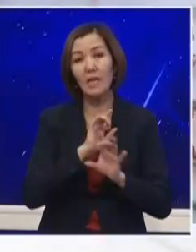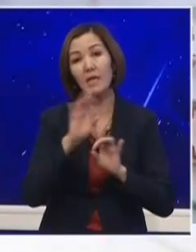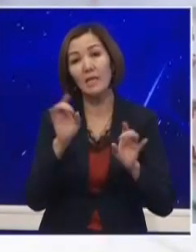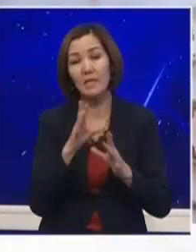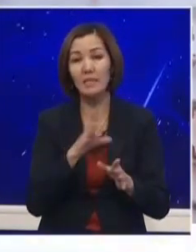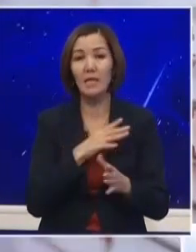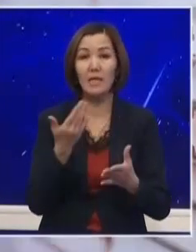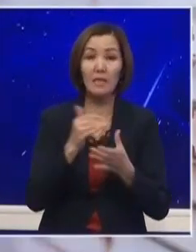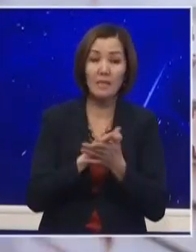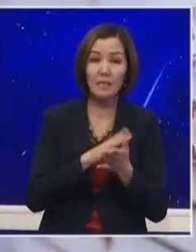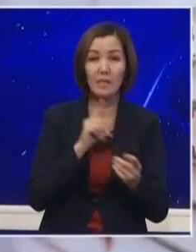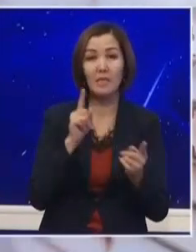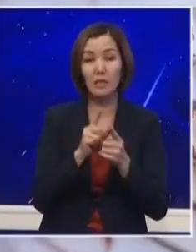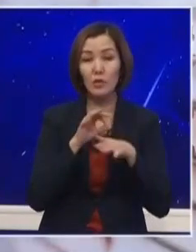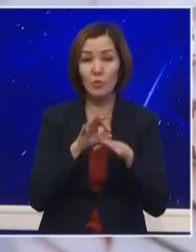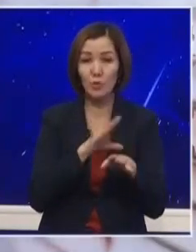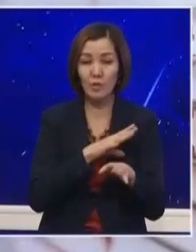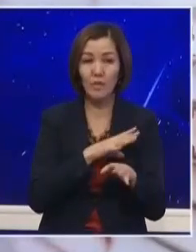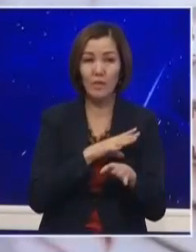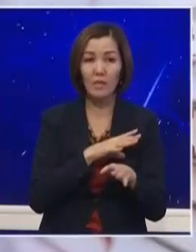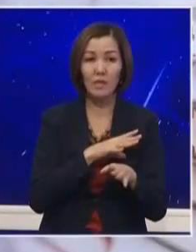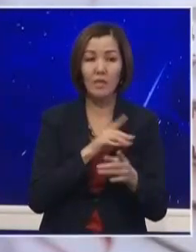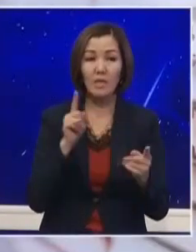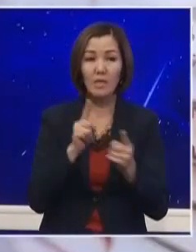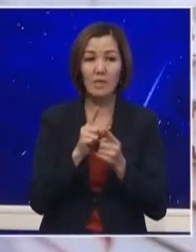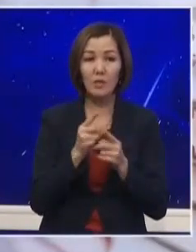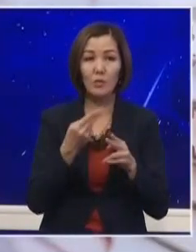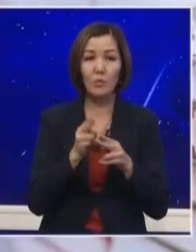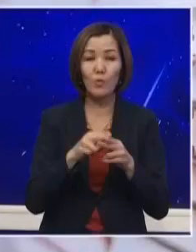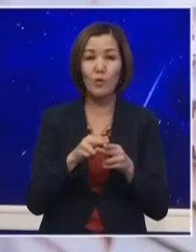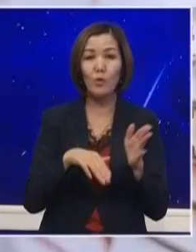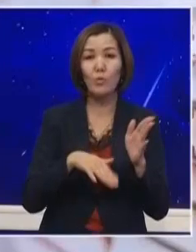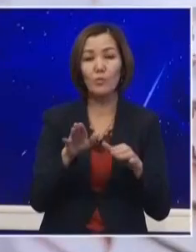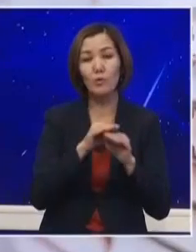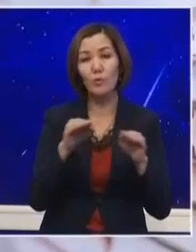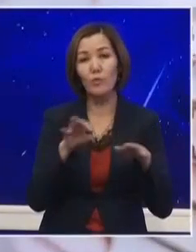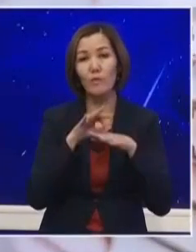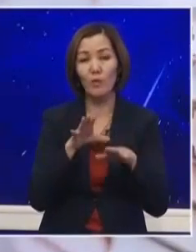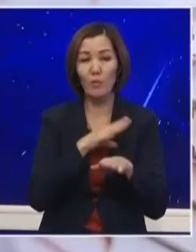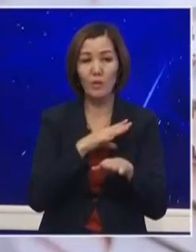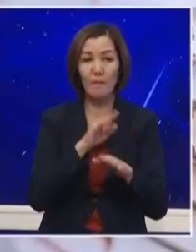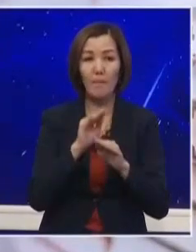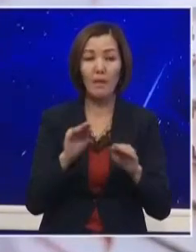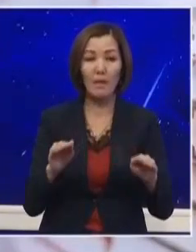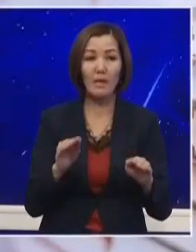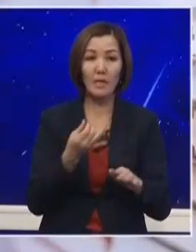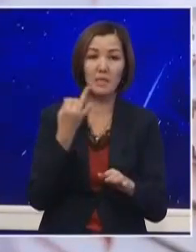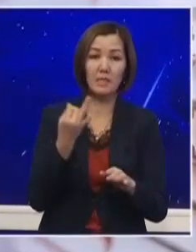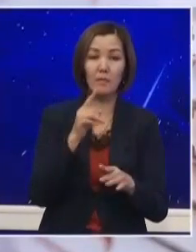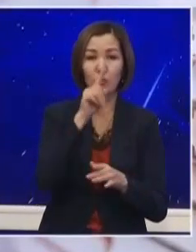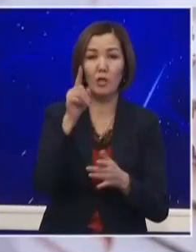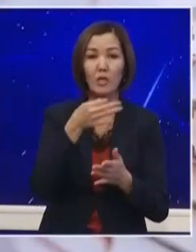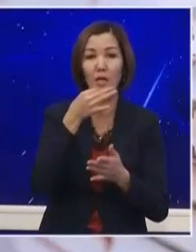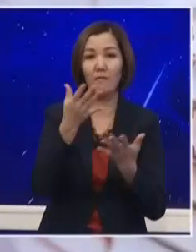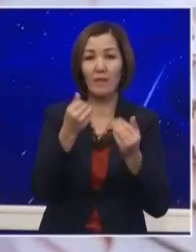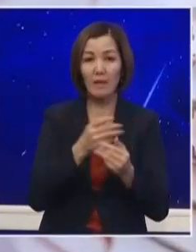болсын деп осы бүгін кездесу өткізіп отырмыз. Кездесу өз деңгейінде жүріп жатыр. Өйткені балалар қазір өз сұрақтарын